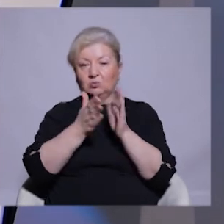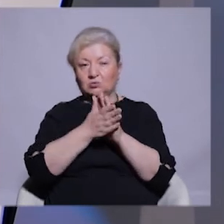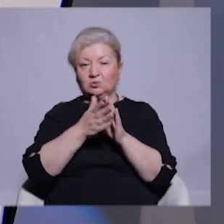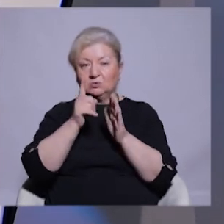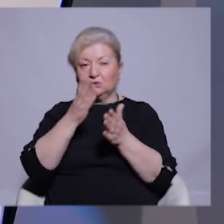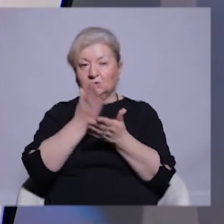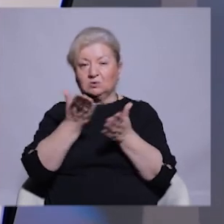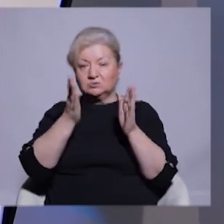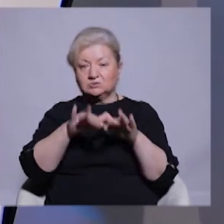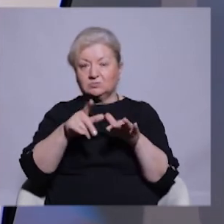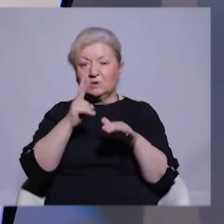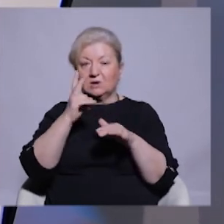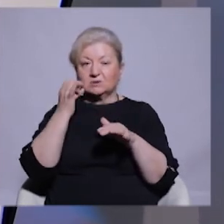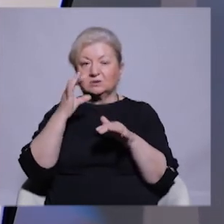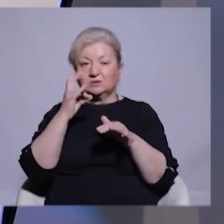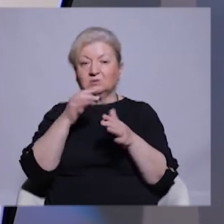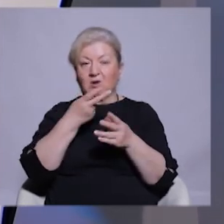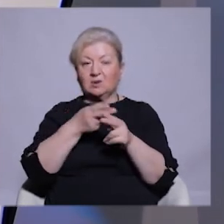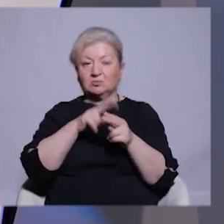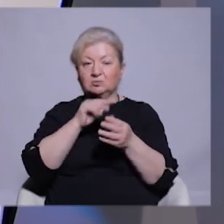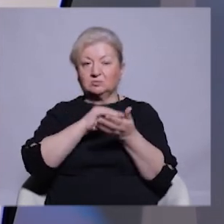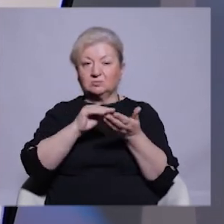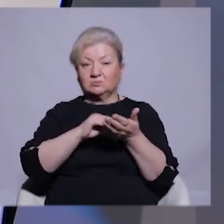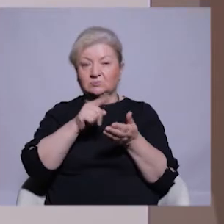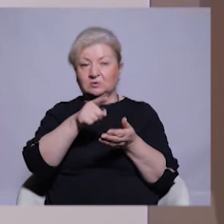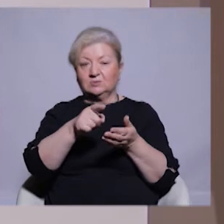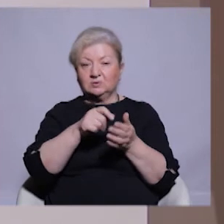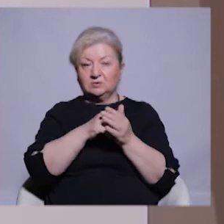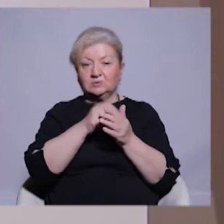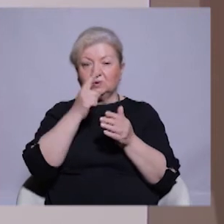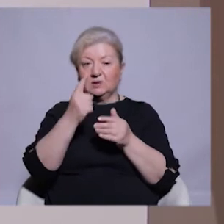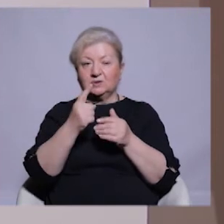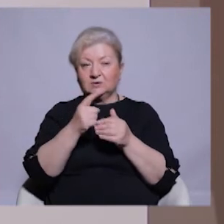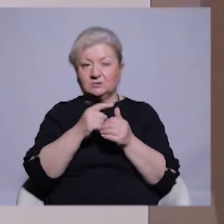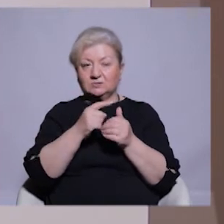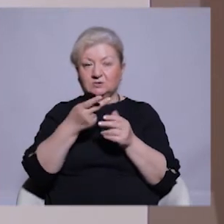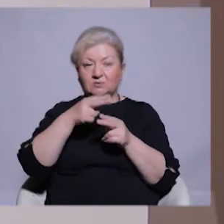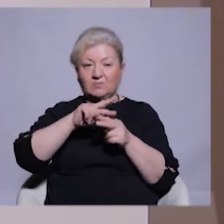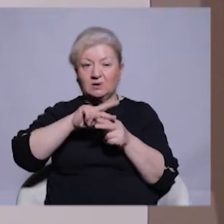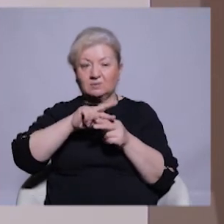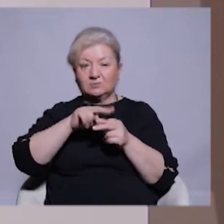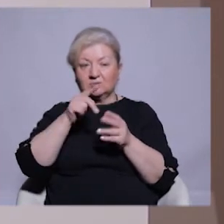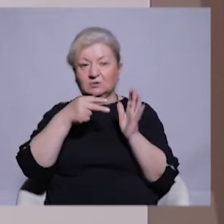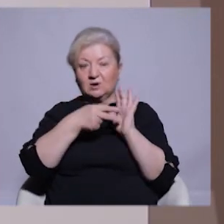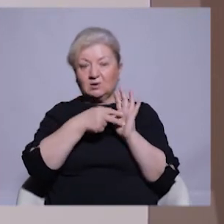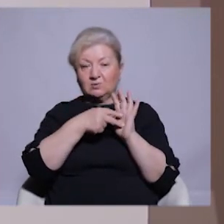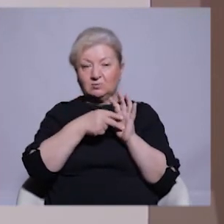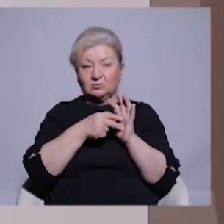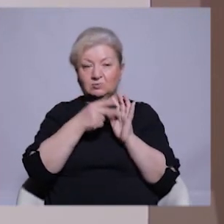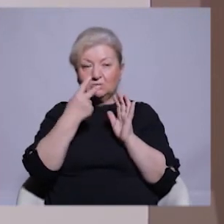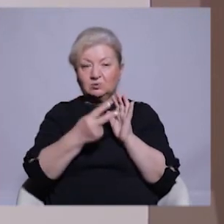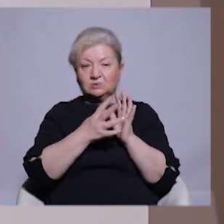ენერგია 0-ია, რჩება კინეტიკური, ამიტომ დავწეროთ mv 1 კვადრატში